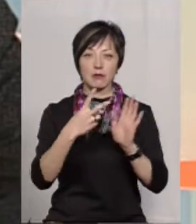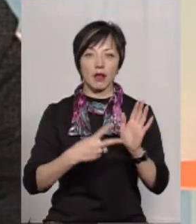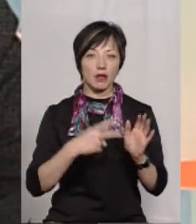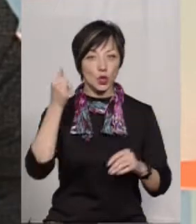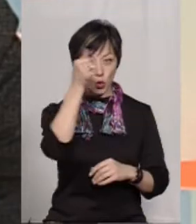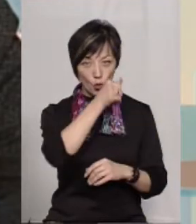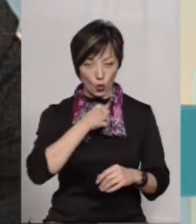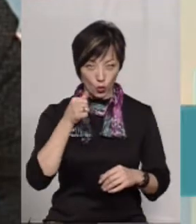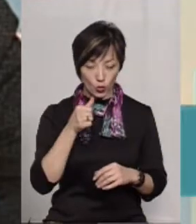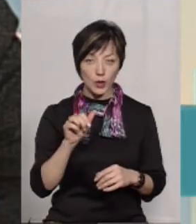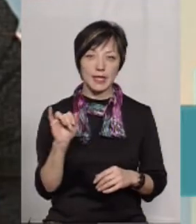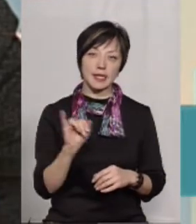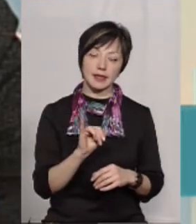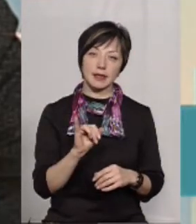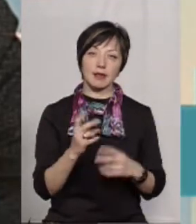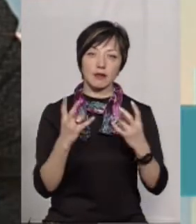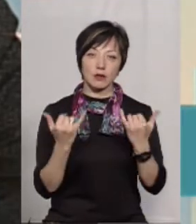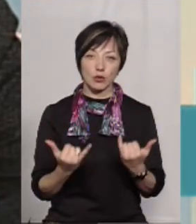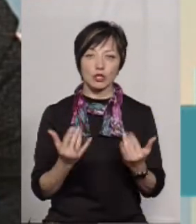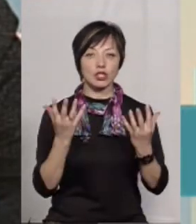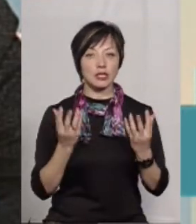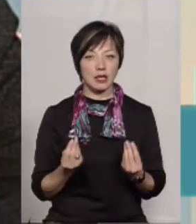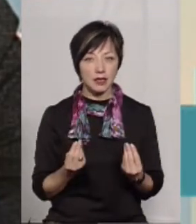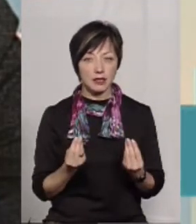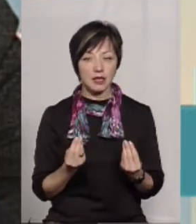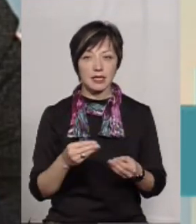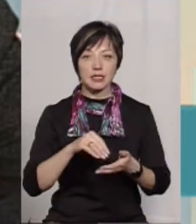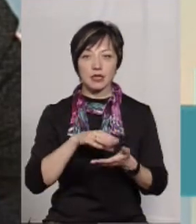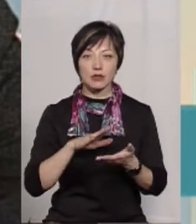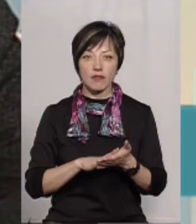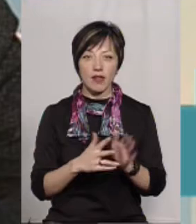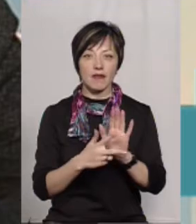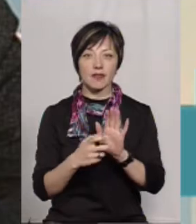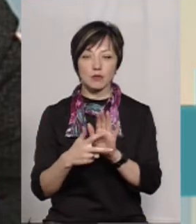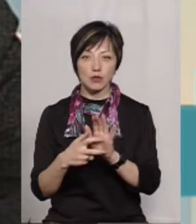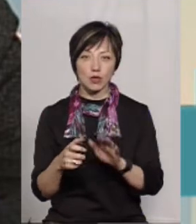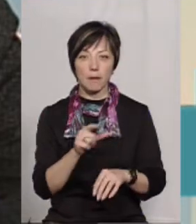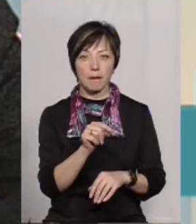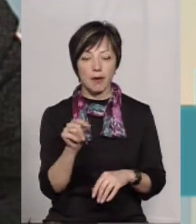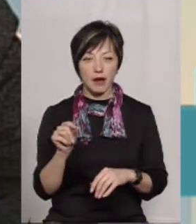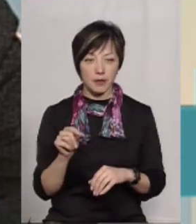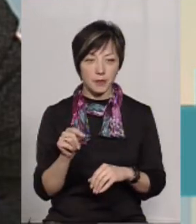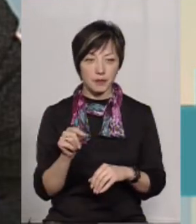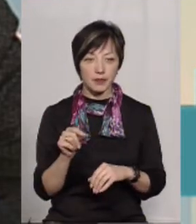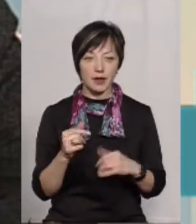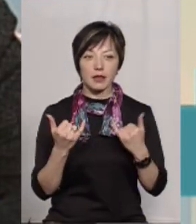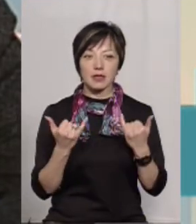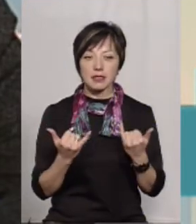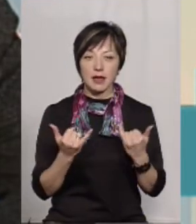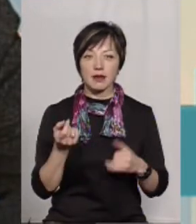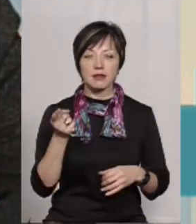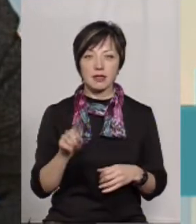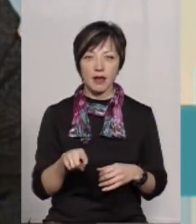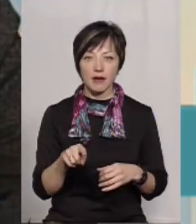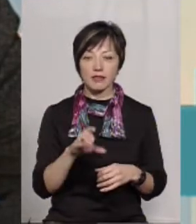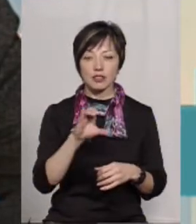28.04.2017 року, і на сьогоднішній день зареєструвало порядка 800 пар. Зараз уже навіть